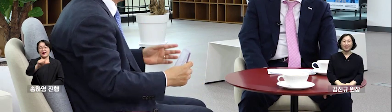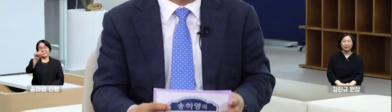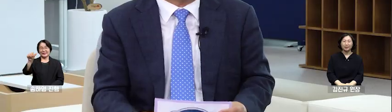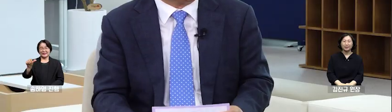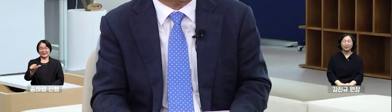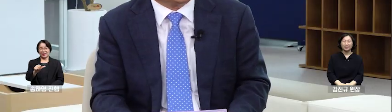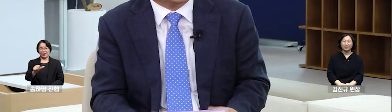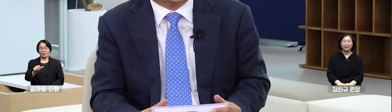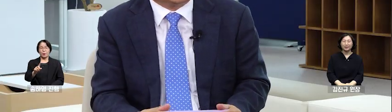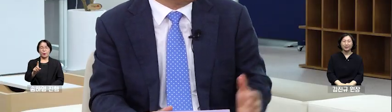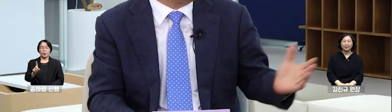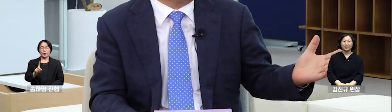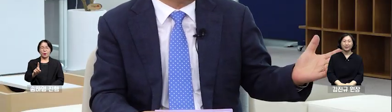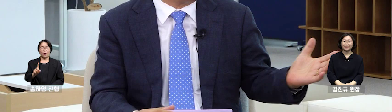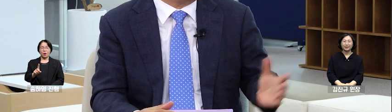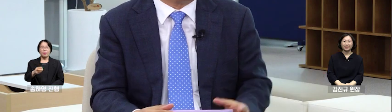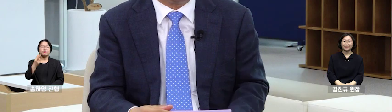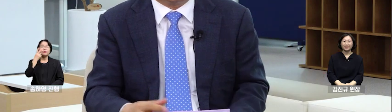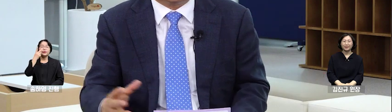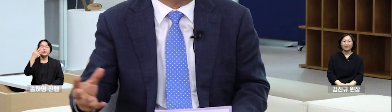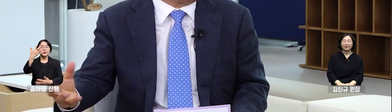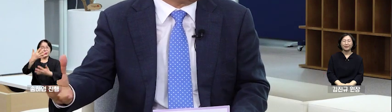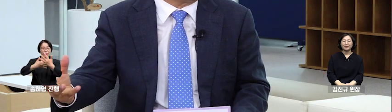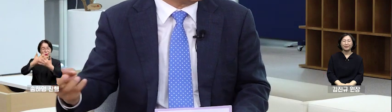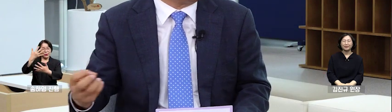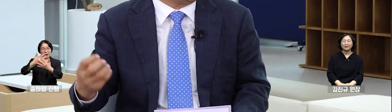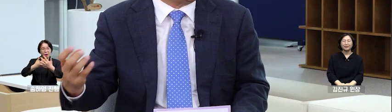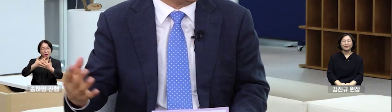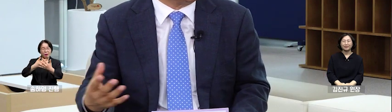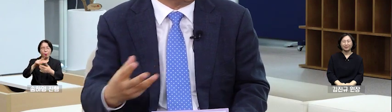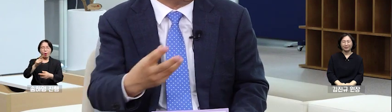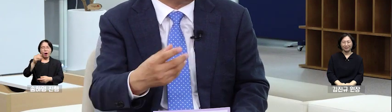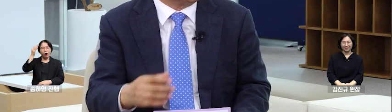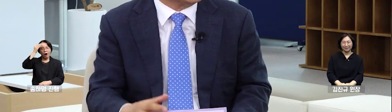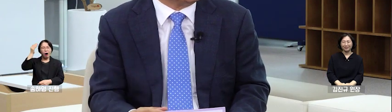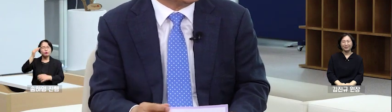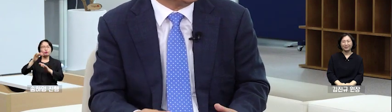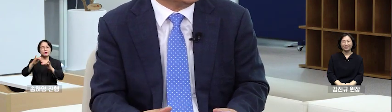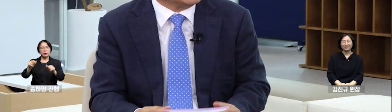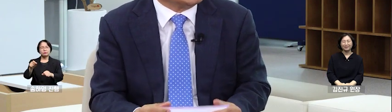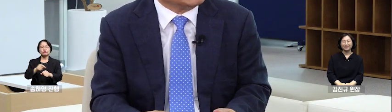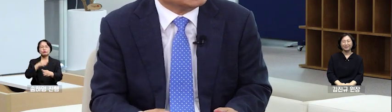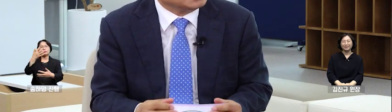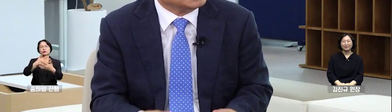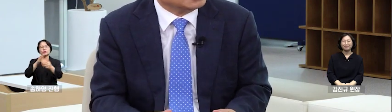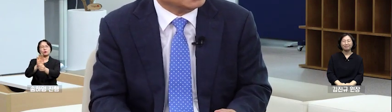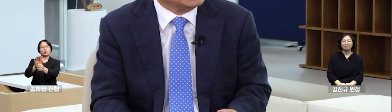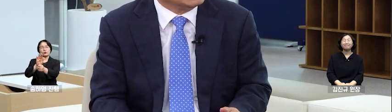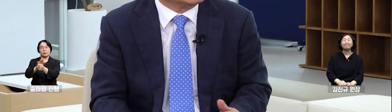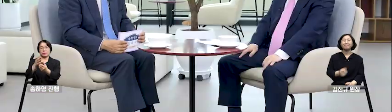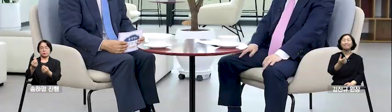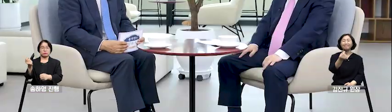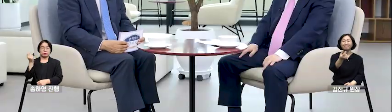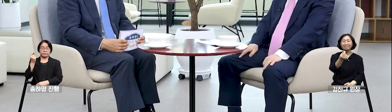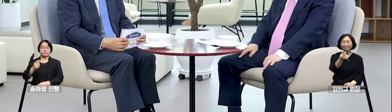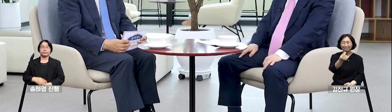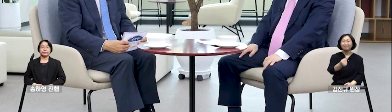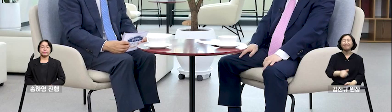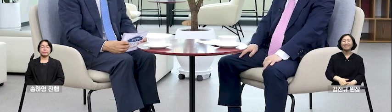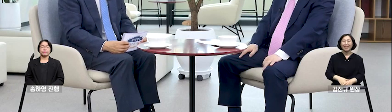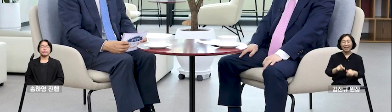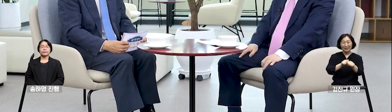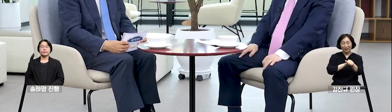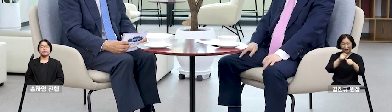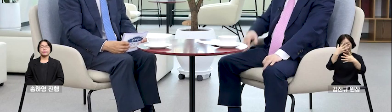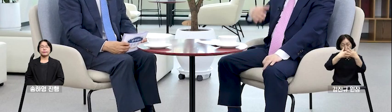이렇게 뭐 뭐 사실 헐리웃 5 영화도 한국사람들이 많이 그런 특수한 지원 한다는 얘기 들었어요 썩어야 특성상 관련된